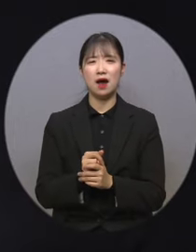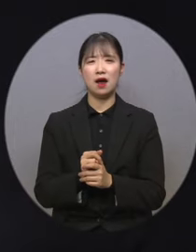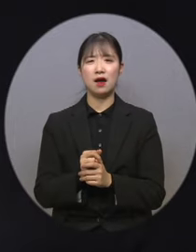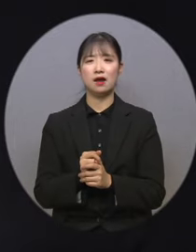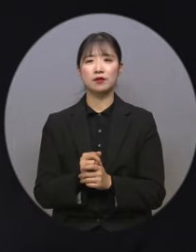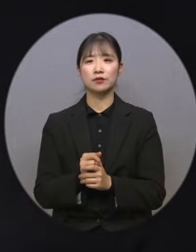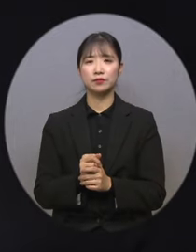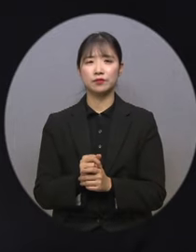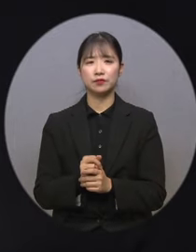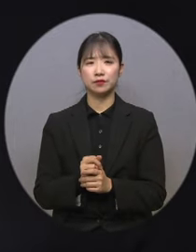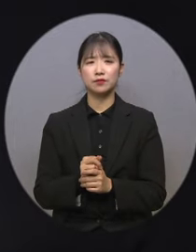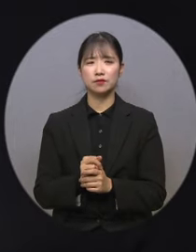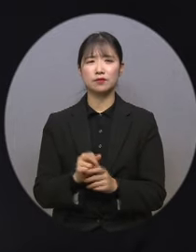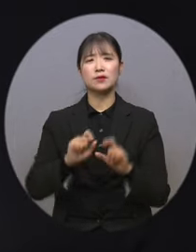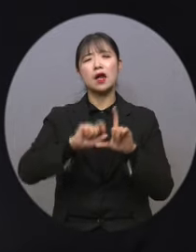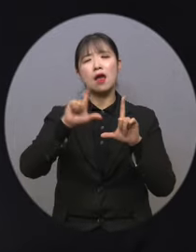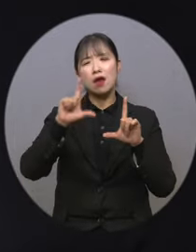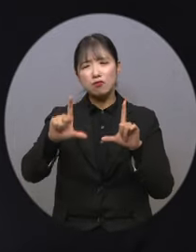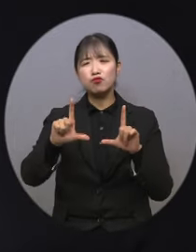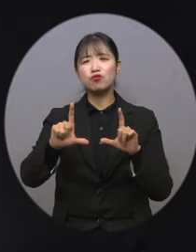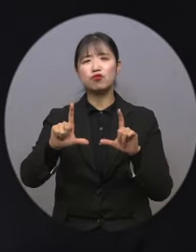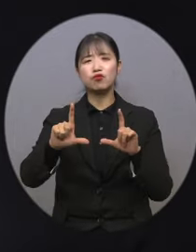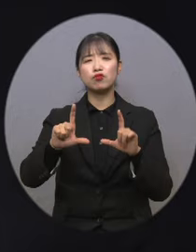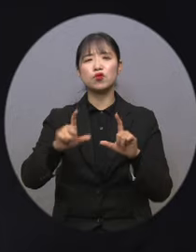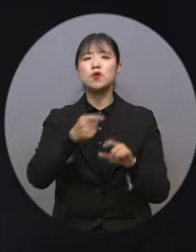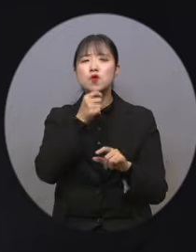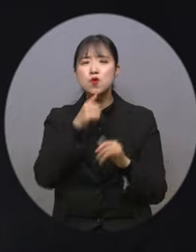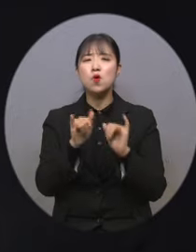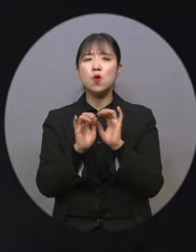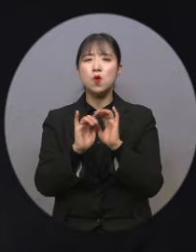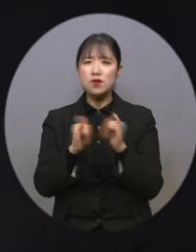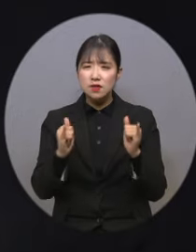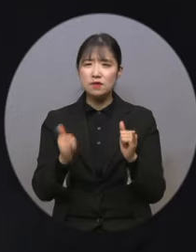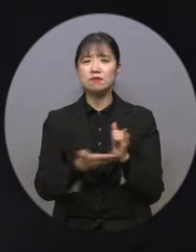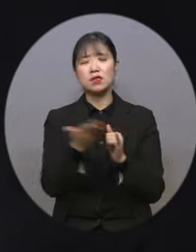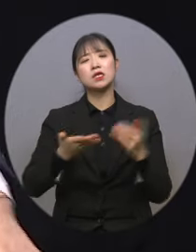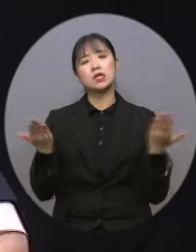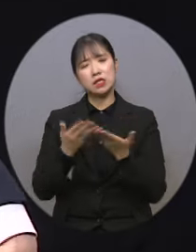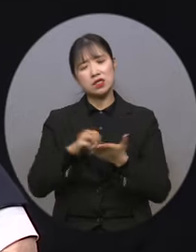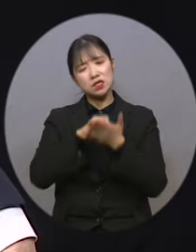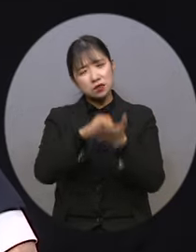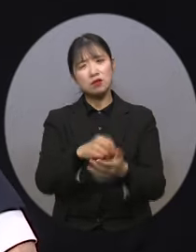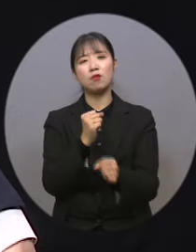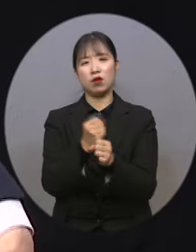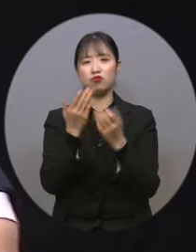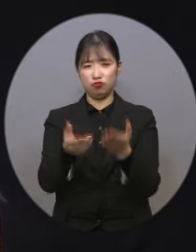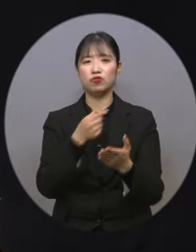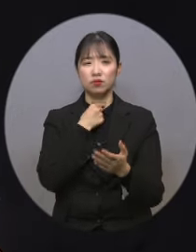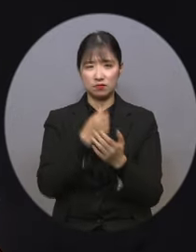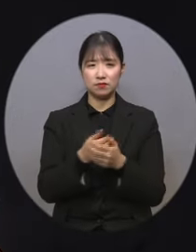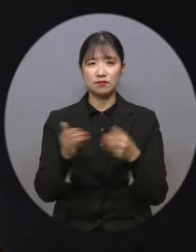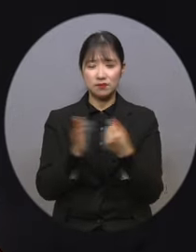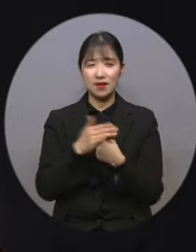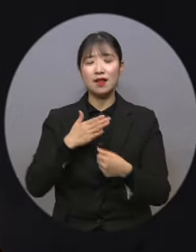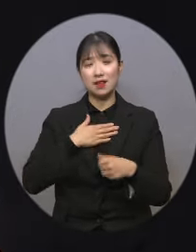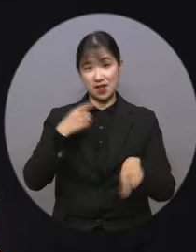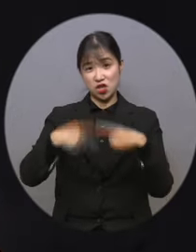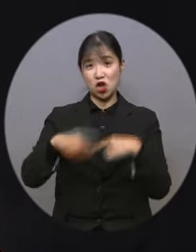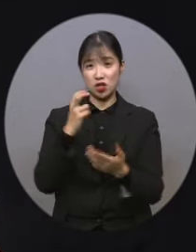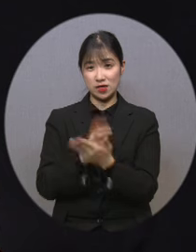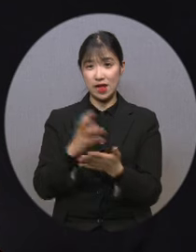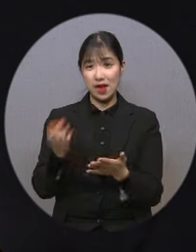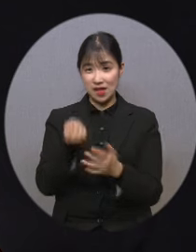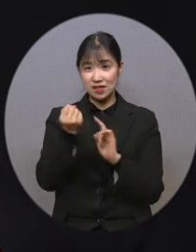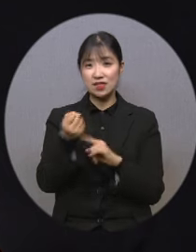사람들 좀 대다수 소 시민들이 직장 만들어주고 싶고 그래서 저는 제가 가진 정책 등의 재미나는 정책이